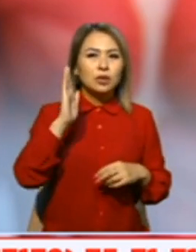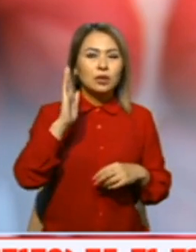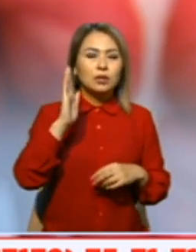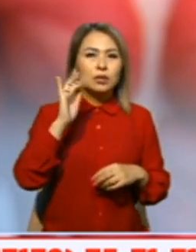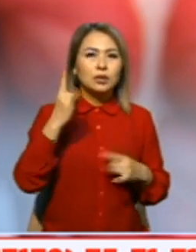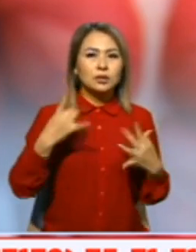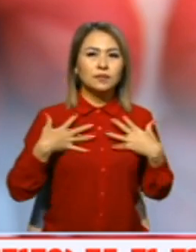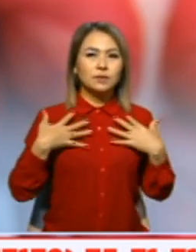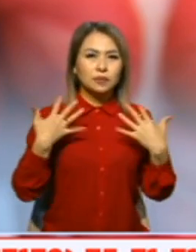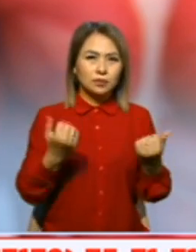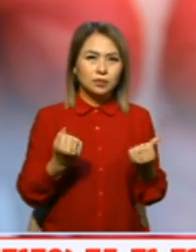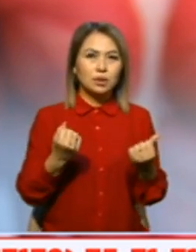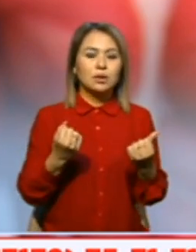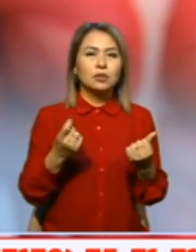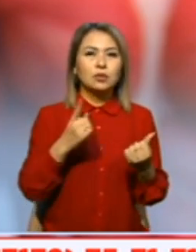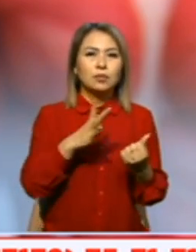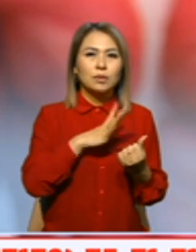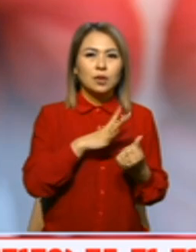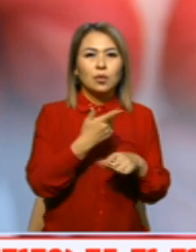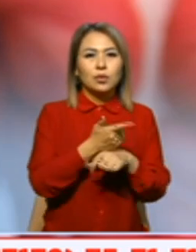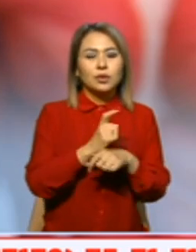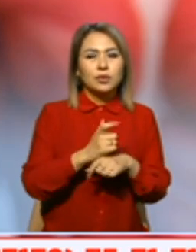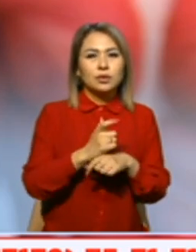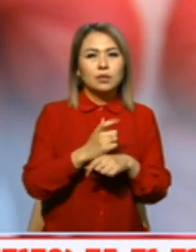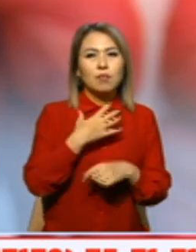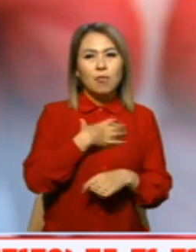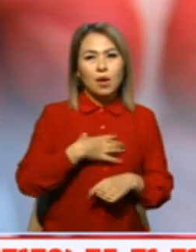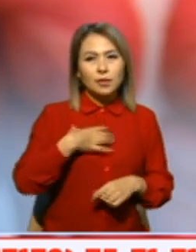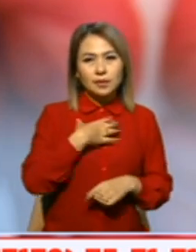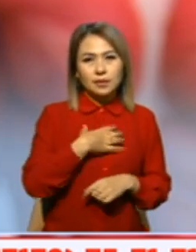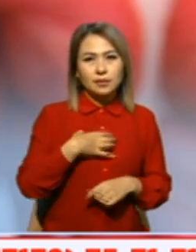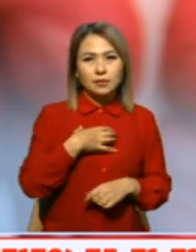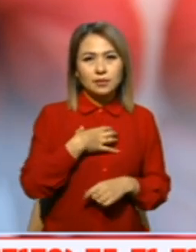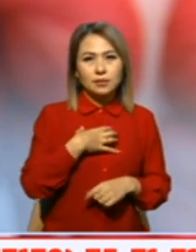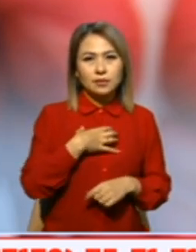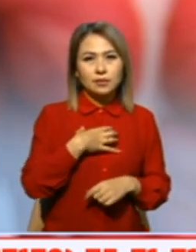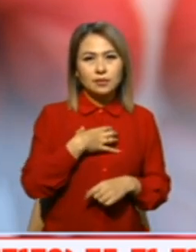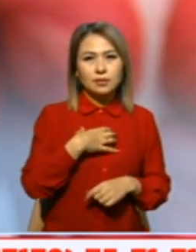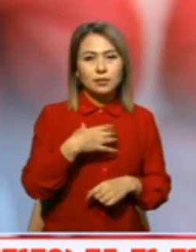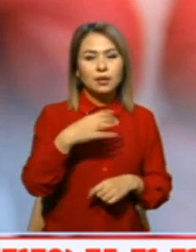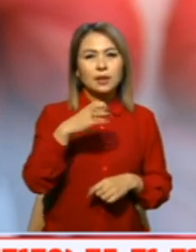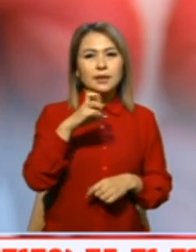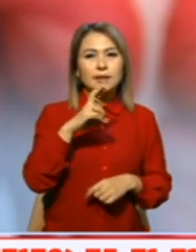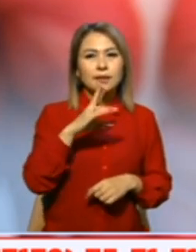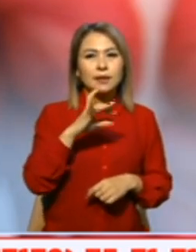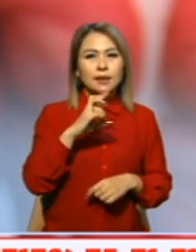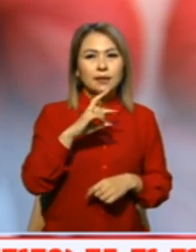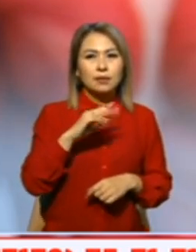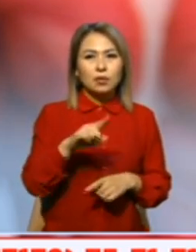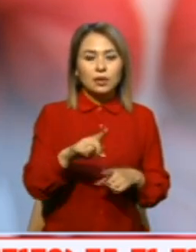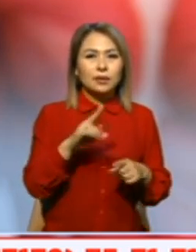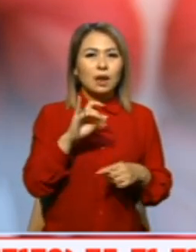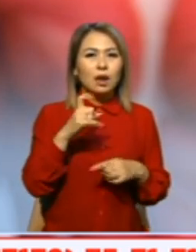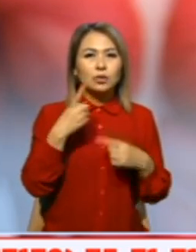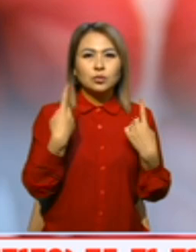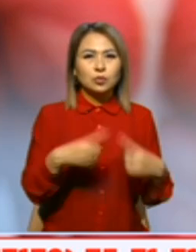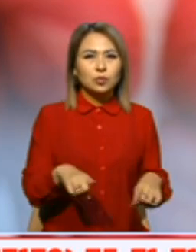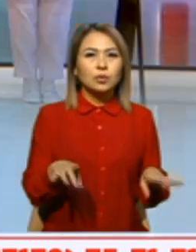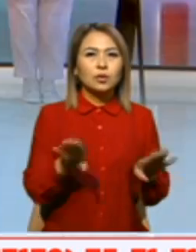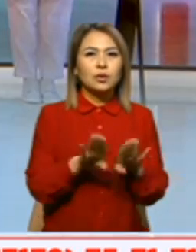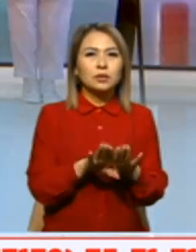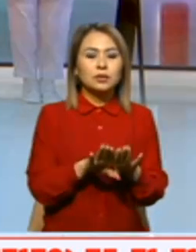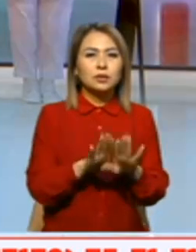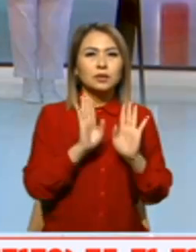сау болып аман есен келуіне өте маңызды рол атқарады. Негізі пренатал скрининг ол диагноз емес, оның нәтижесімен диагноз